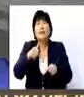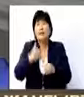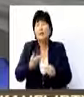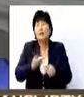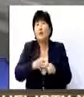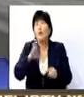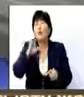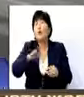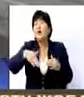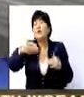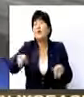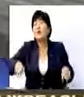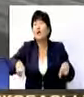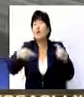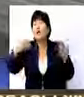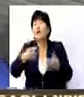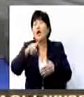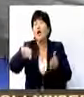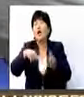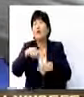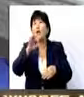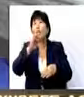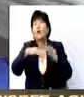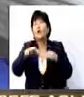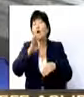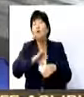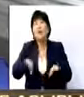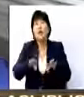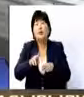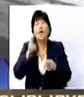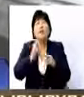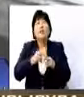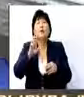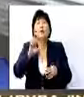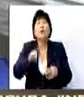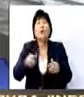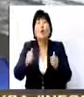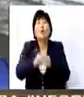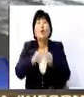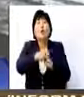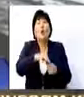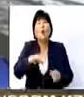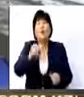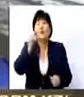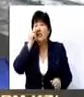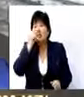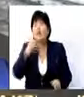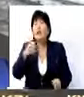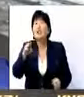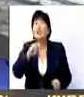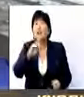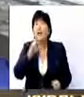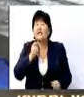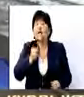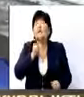сол жағалауда бой көтеріп жатқан жаңа қаланың құрылысына пайдаланылмақ. Сондай ақ темір бетондарды көрші облыстар, яғни Шымкент, Жезқазған,